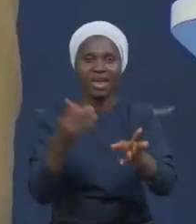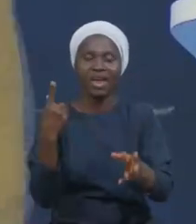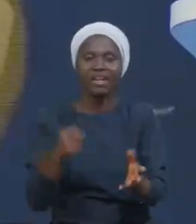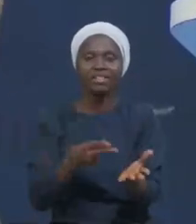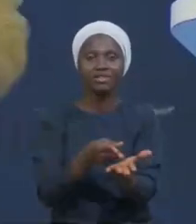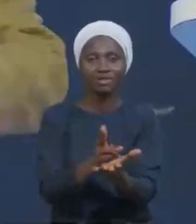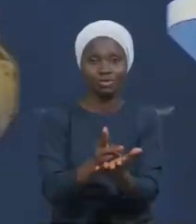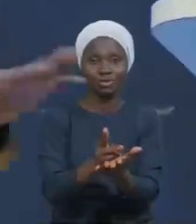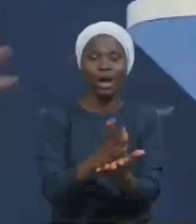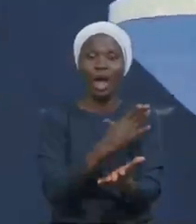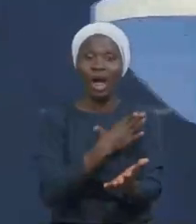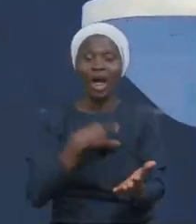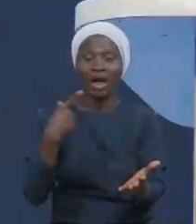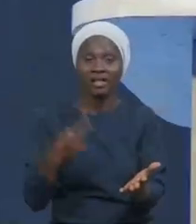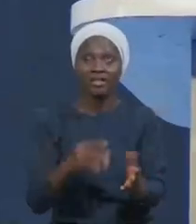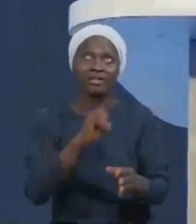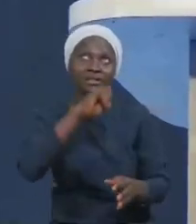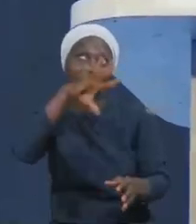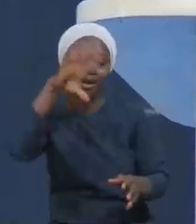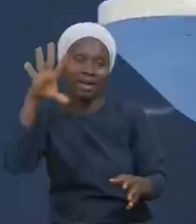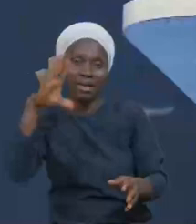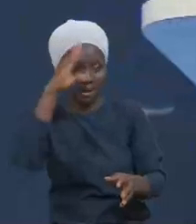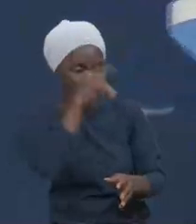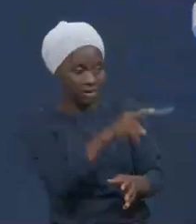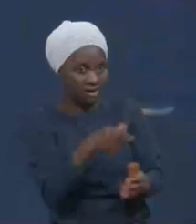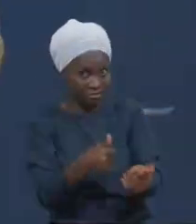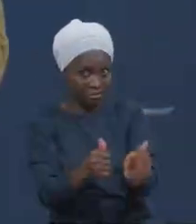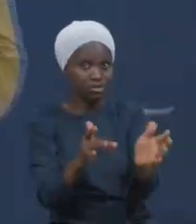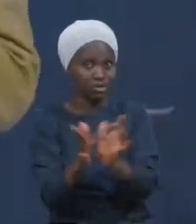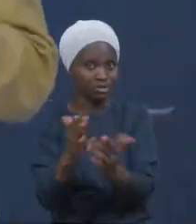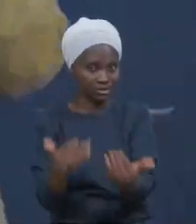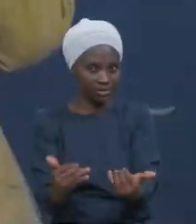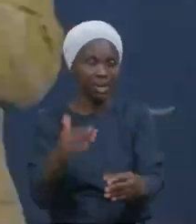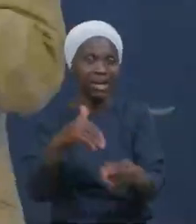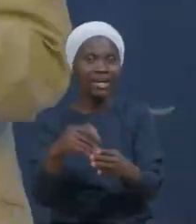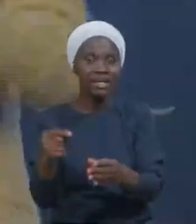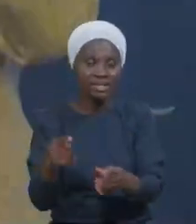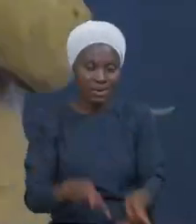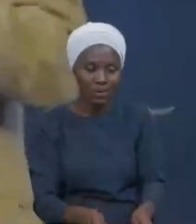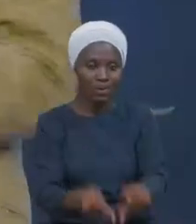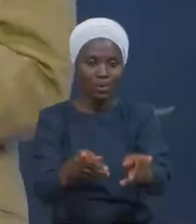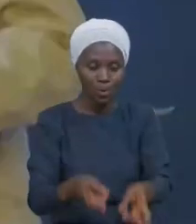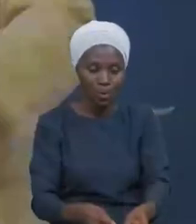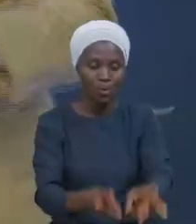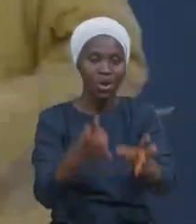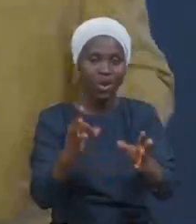Hein? Il suit Jésus maintenant sur le chemin de la vie éternelle.